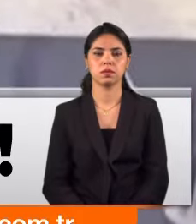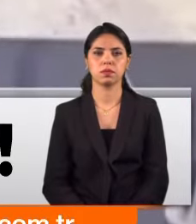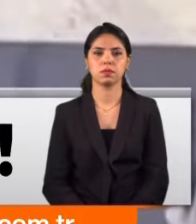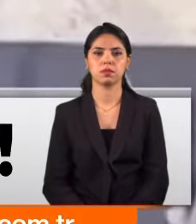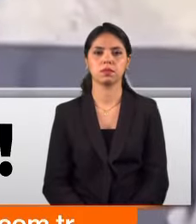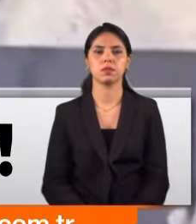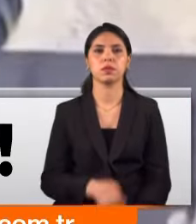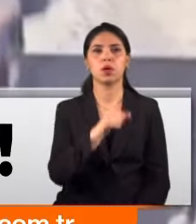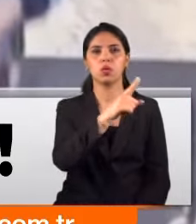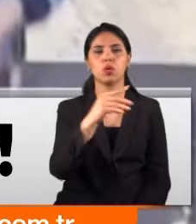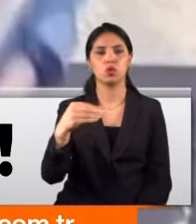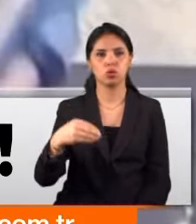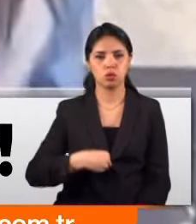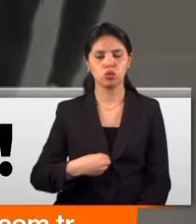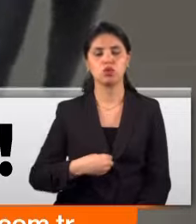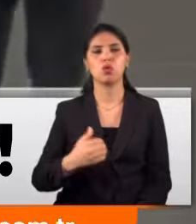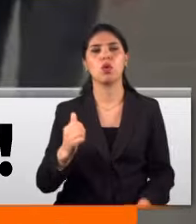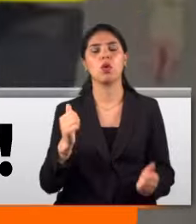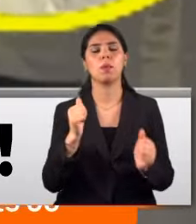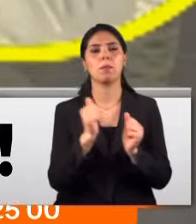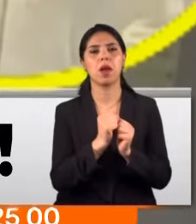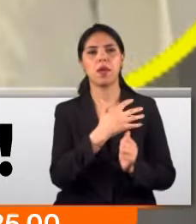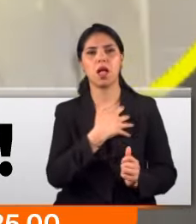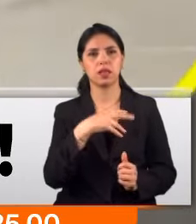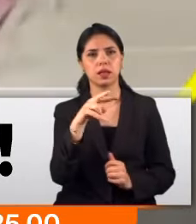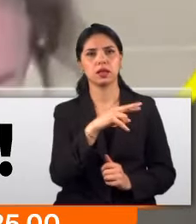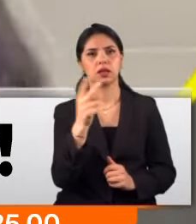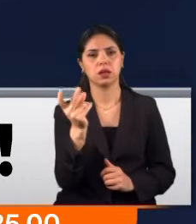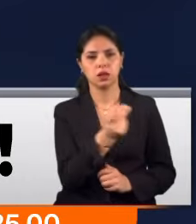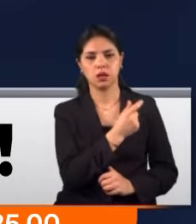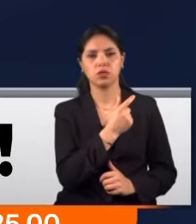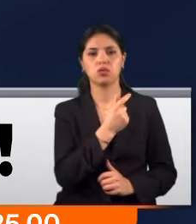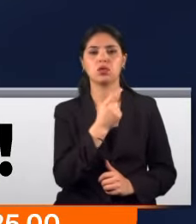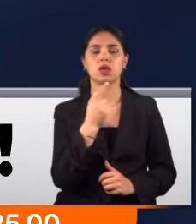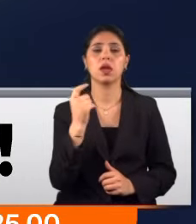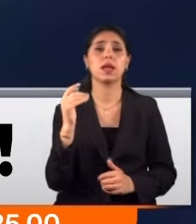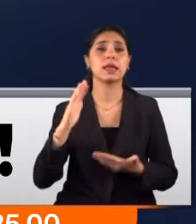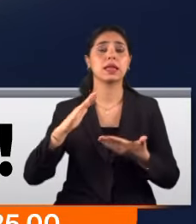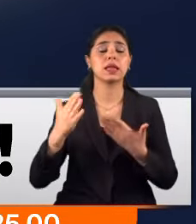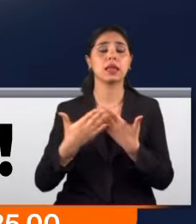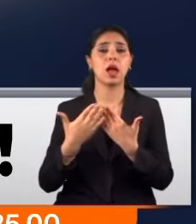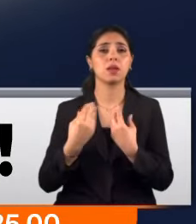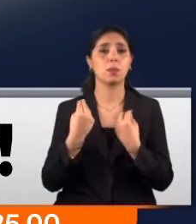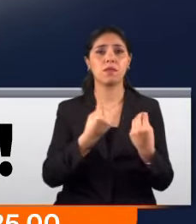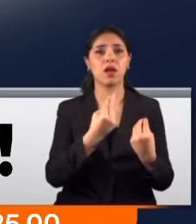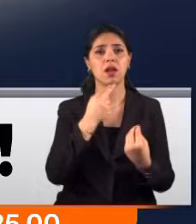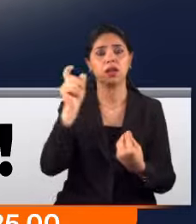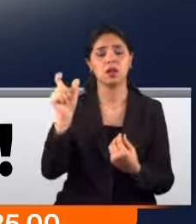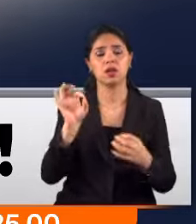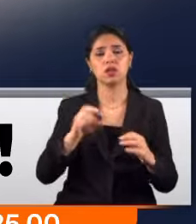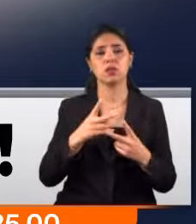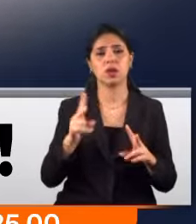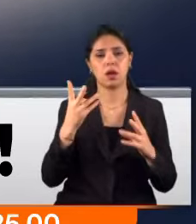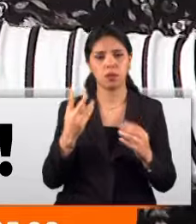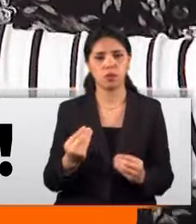Fail ve işbirlikçi anne hala firari. Yardım ve yataklıktan tutuklu asistansa tahliye edildi. Davada